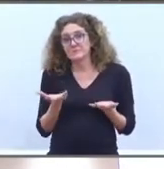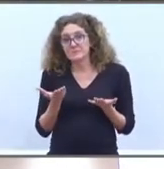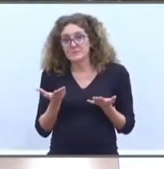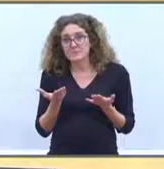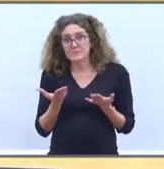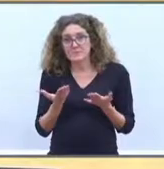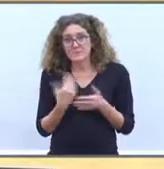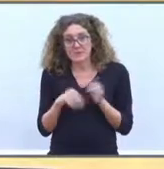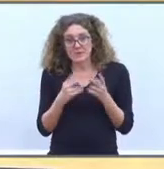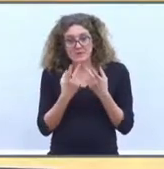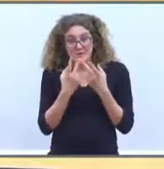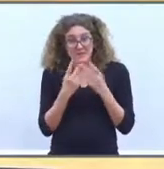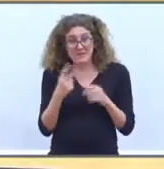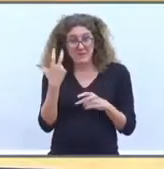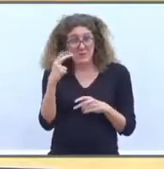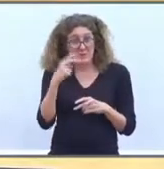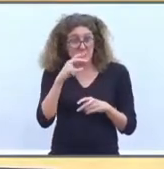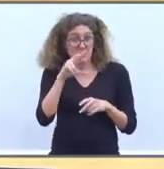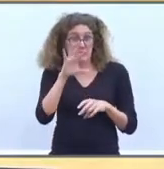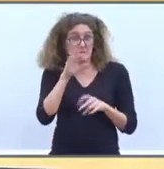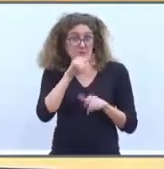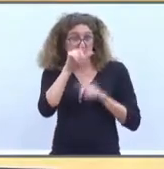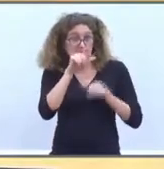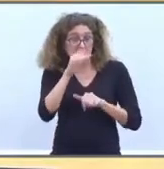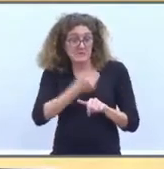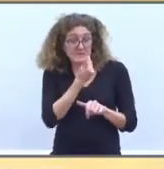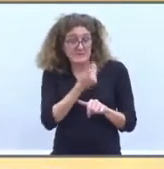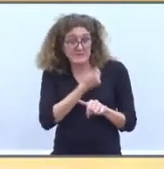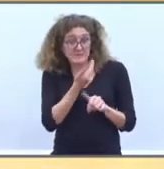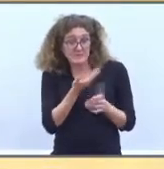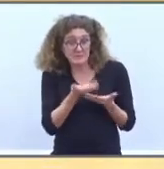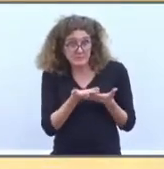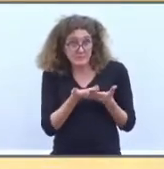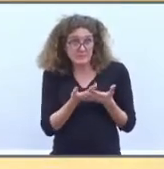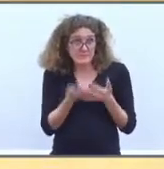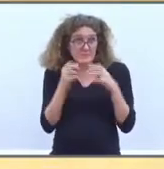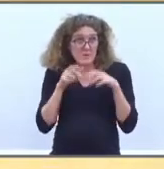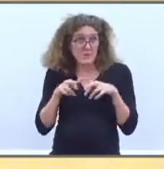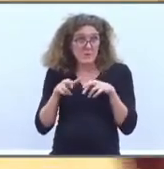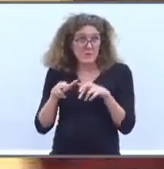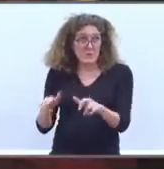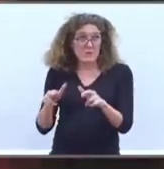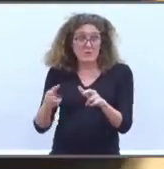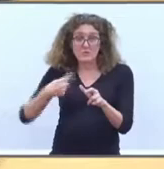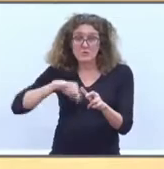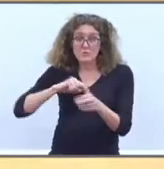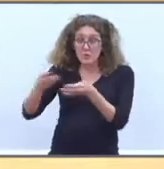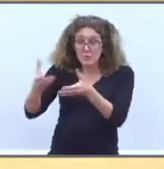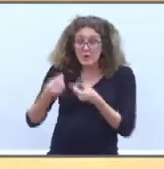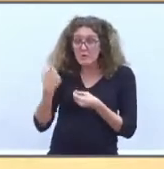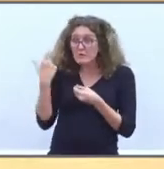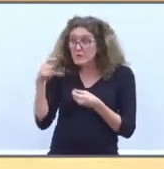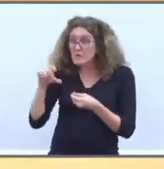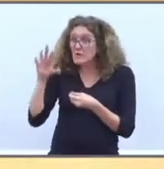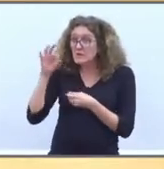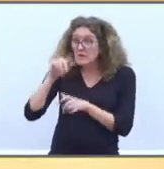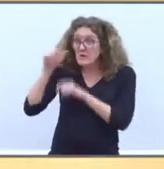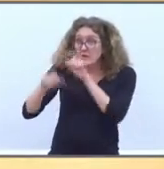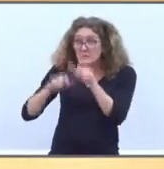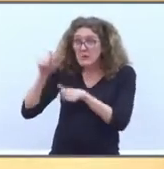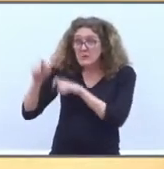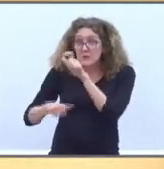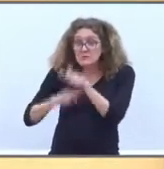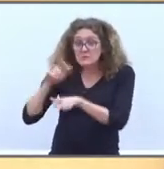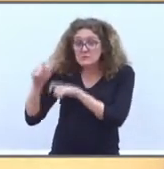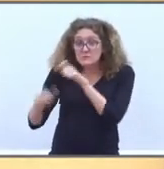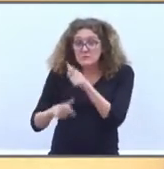la commune, j'ai eu 350 sinistrés, où nous avons récupéré sur la route 250 naufragés de la route qu'il a fallu sécuriser, et en l'occurrence, on les a